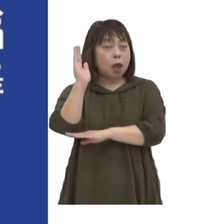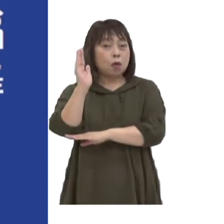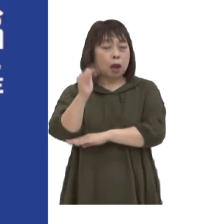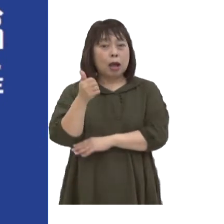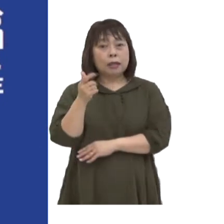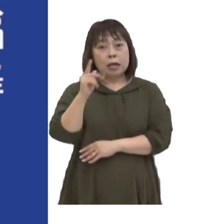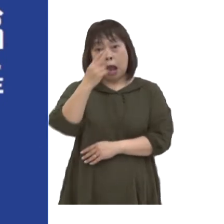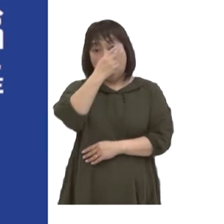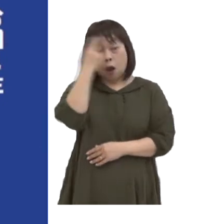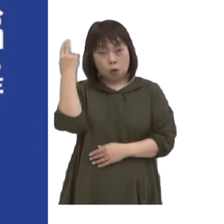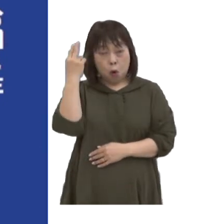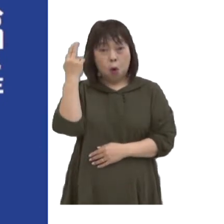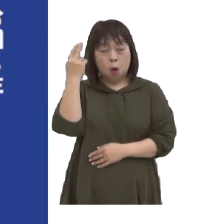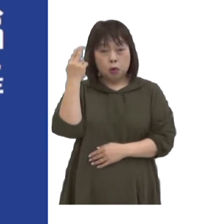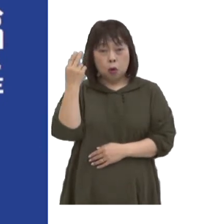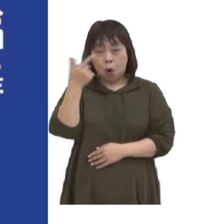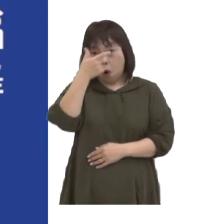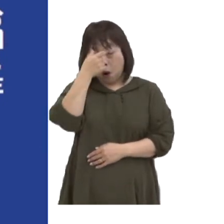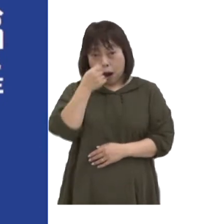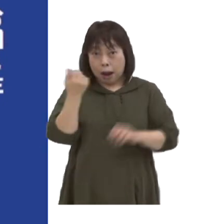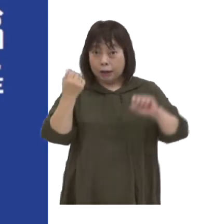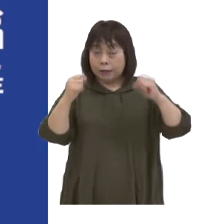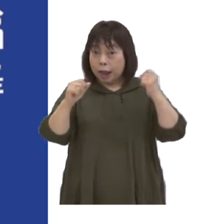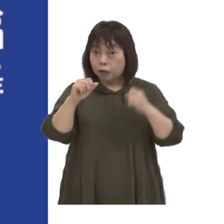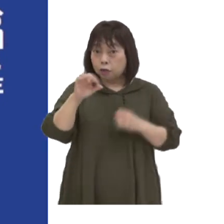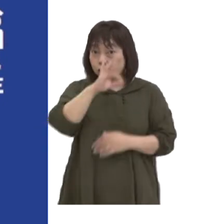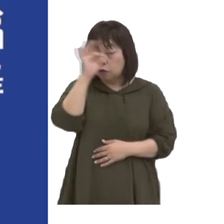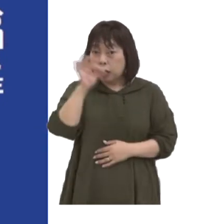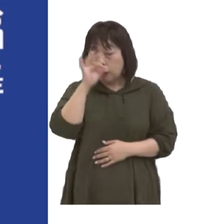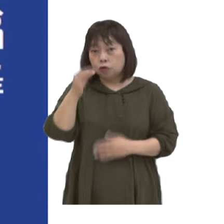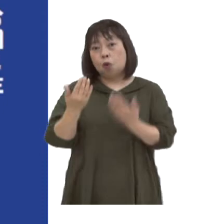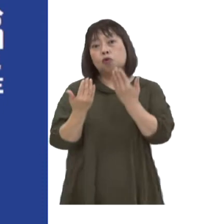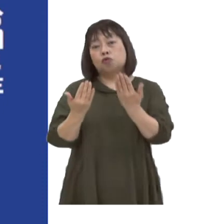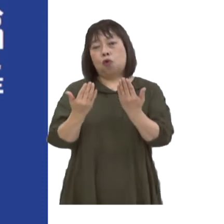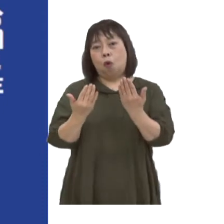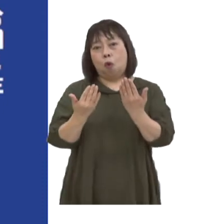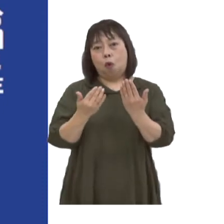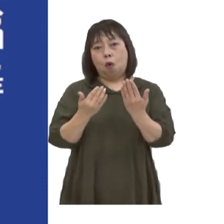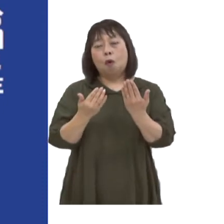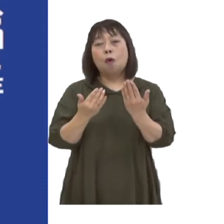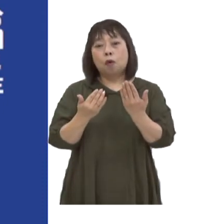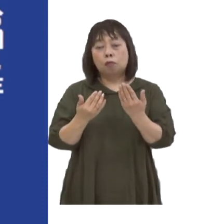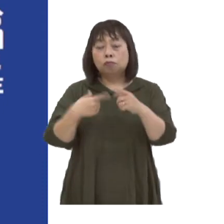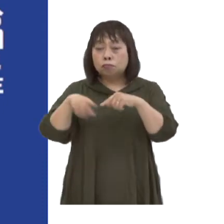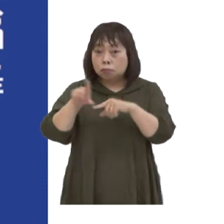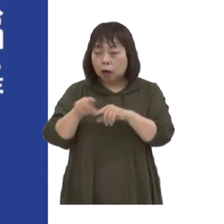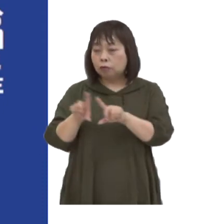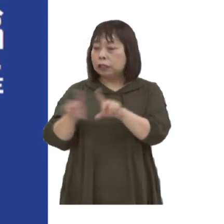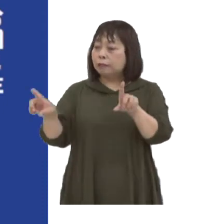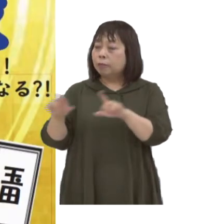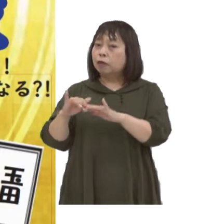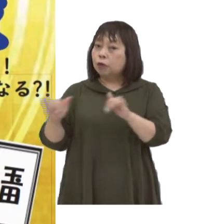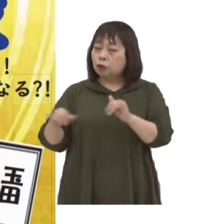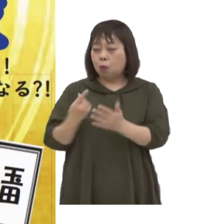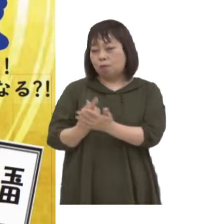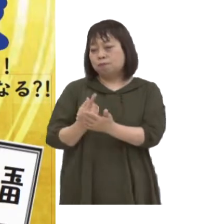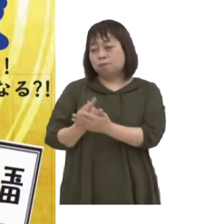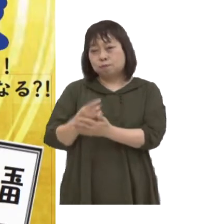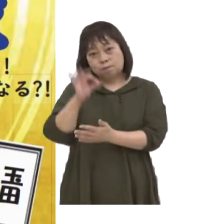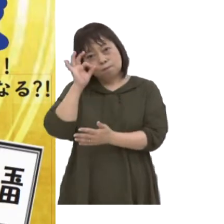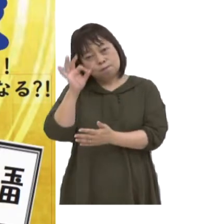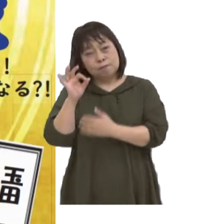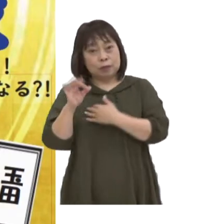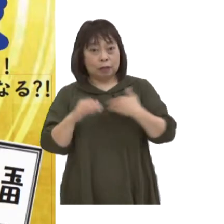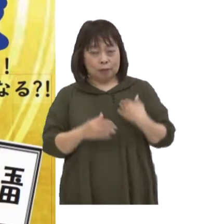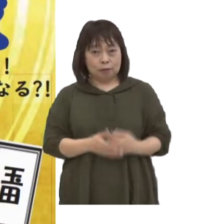高高等学校芸術鑑賞授業として行いますが、一般の方も鑑賞していただけます。また